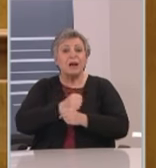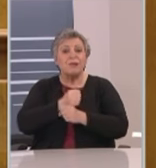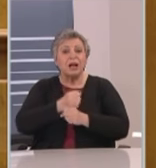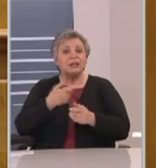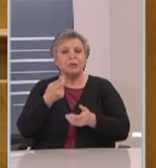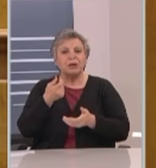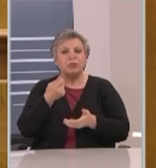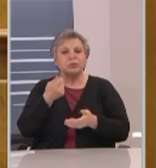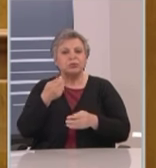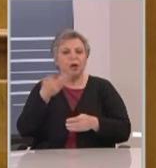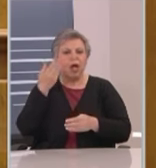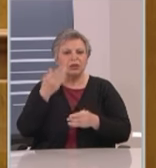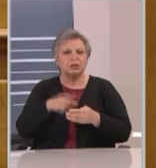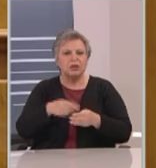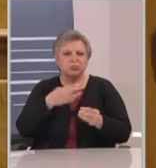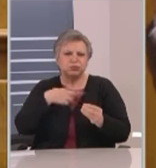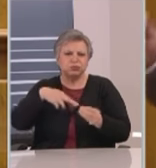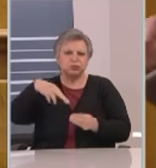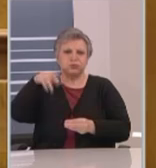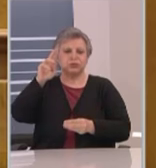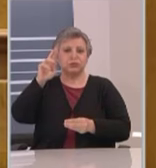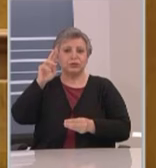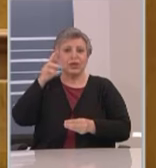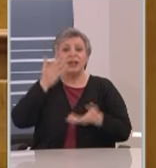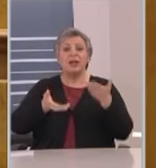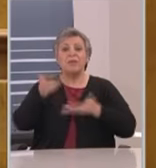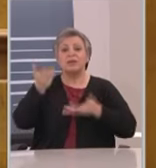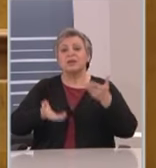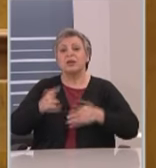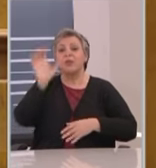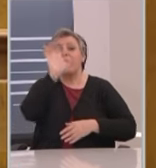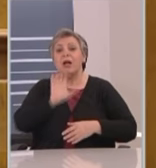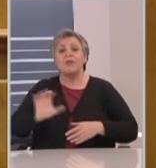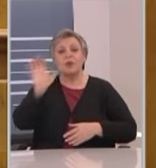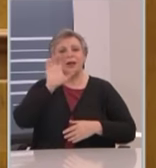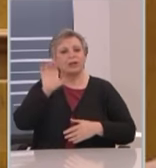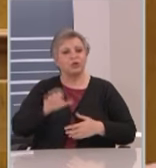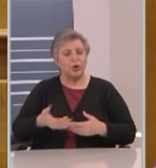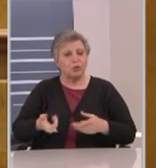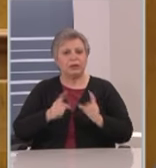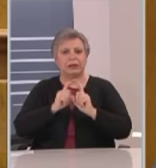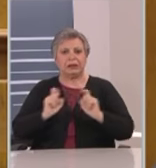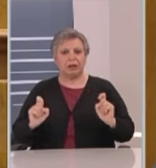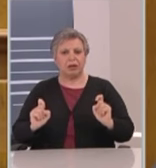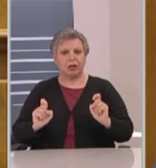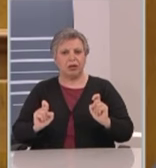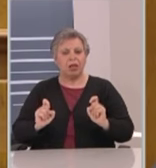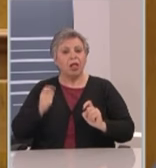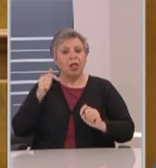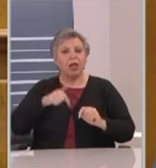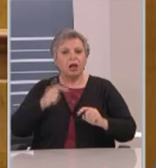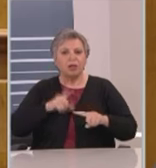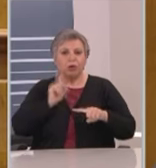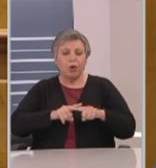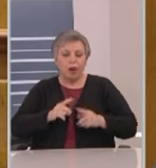πολύ τις αντίστοιχες τιμές σε άλλες ευρωπαϊκές χώρες. Για υλικά τα οποία προμηθεύονται στα